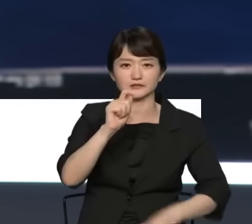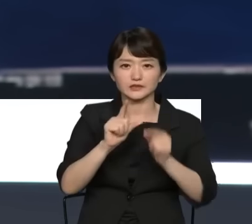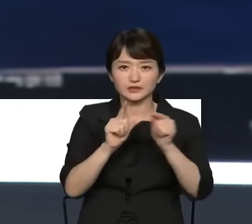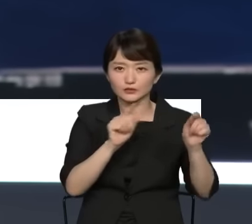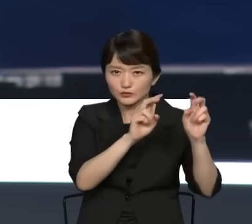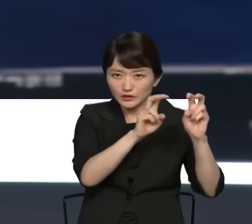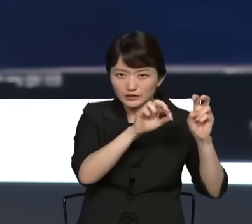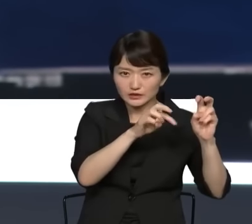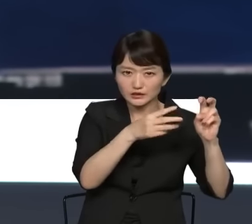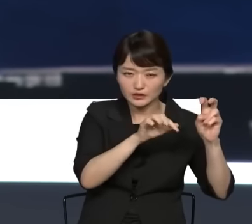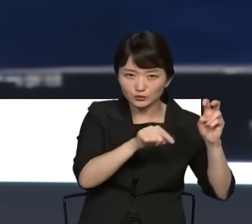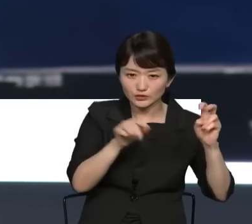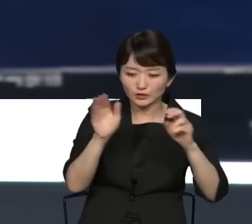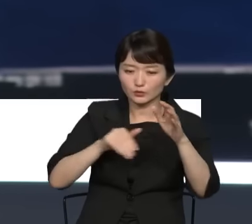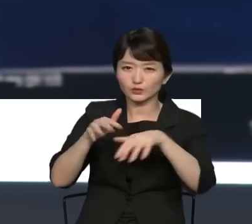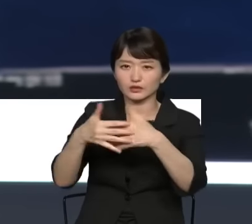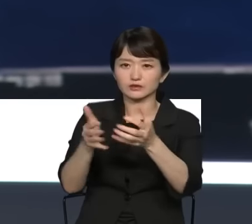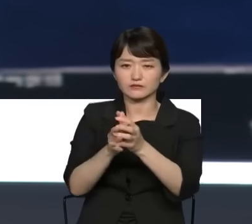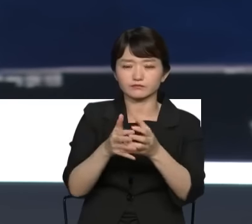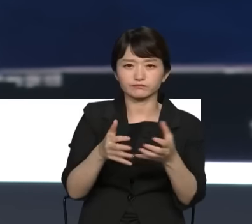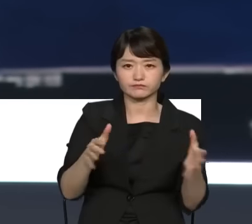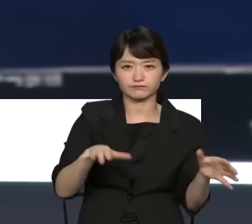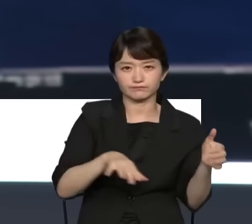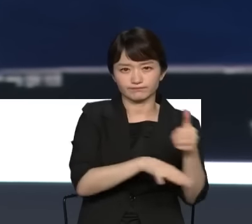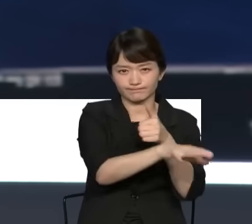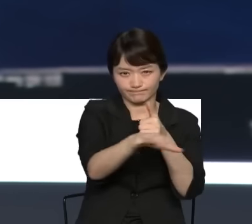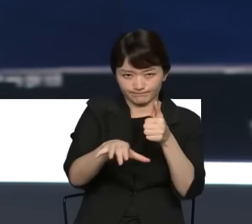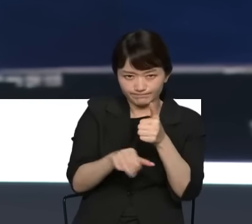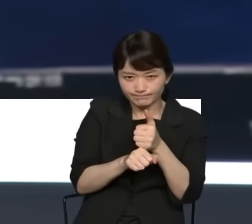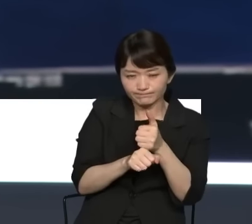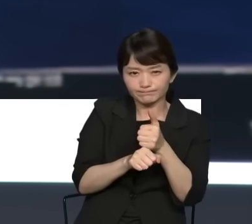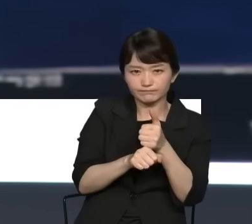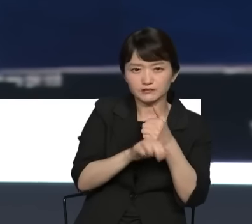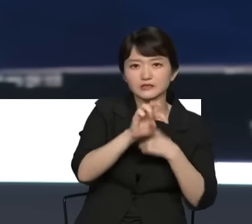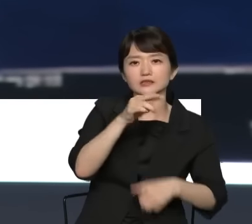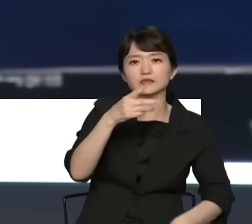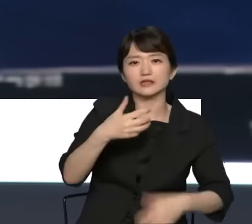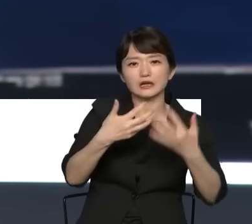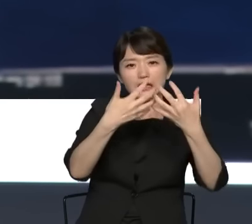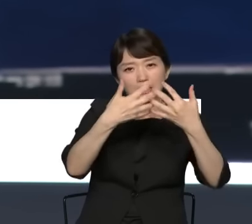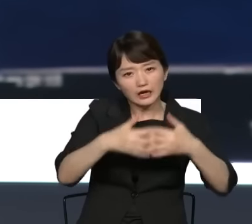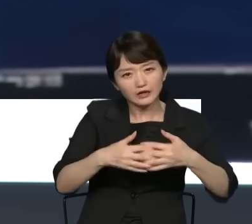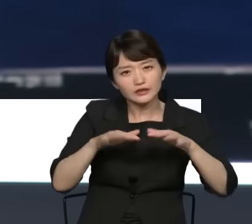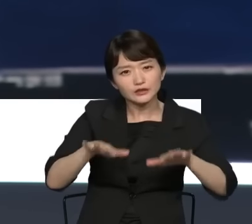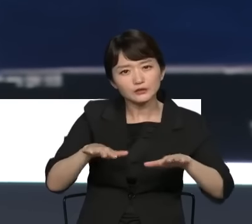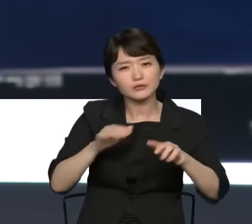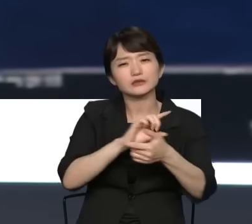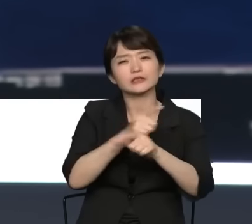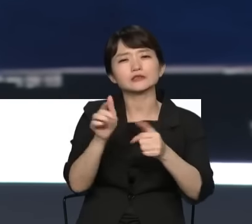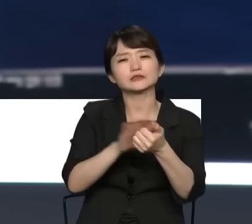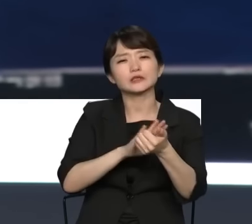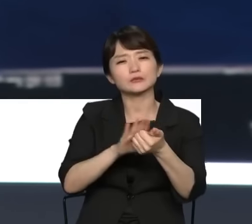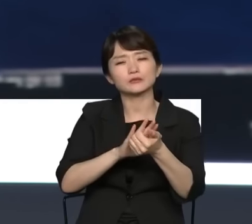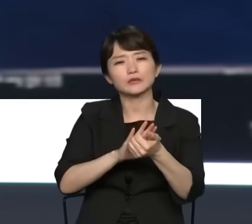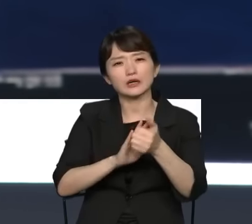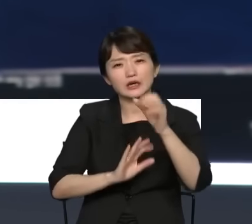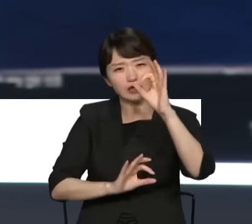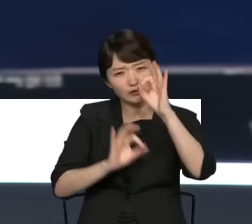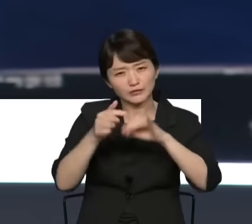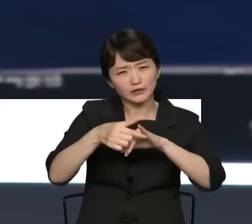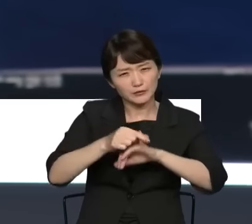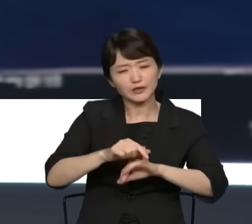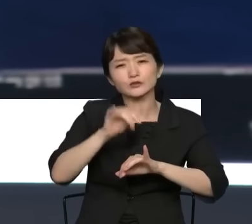클라우드 그이 공공기관 등 시장을 장악하고 있어 언제 은 클라우드 장애로 이번 같은 다양한 서비스가 오류를 겪는